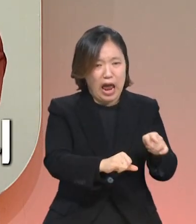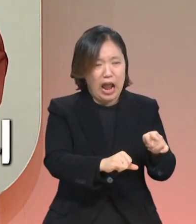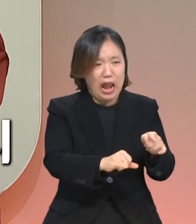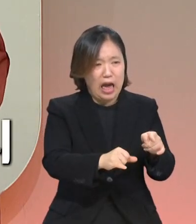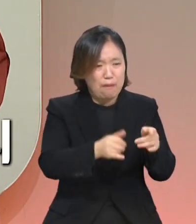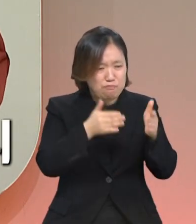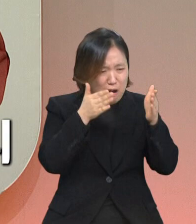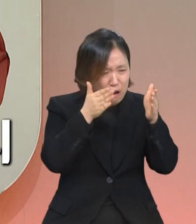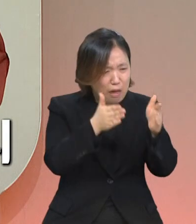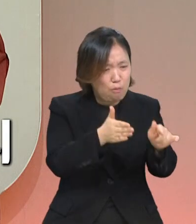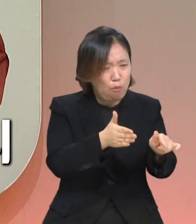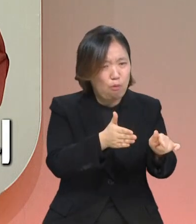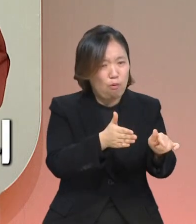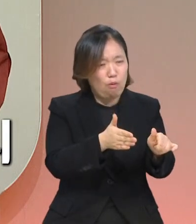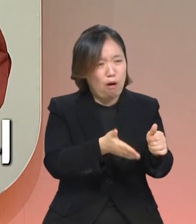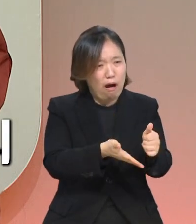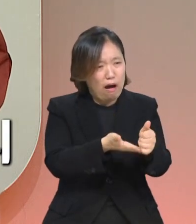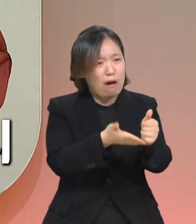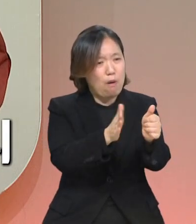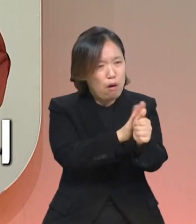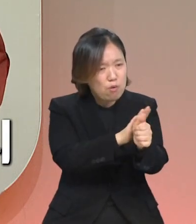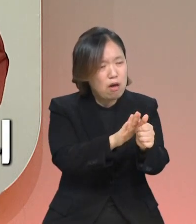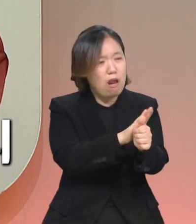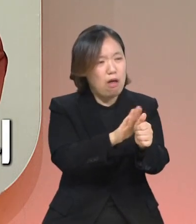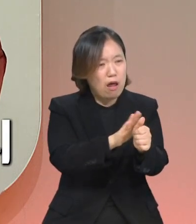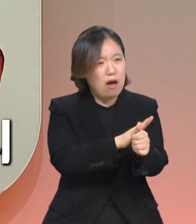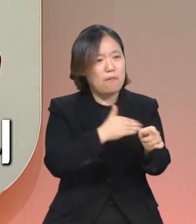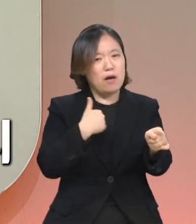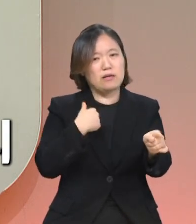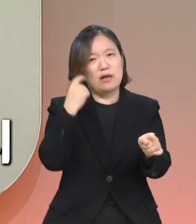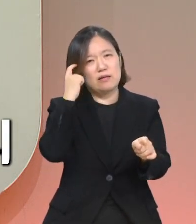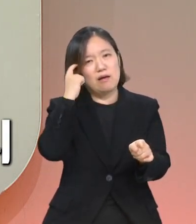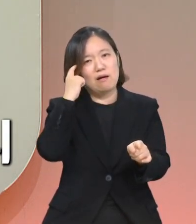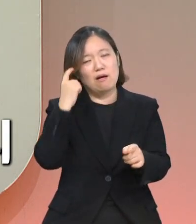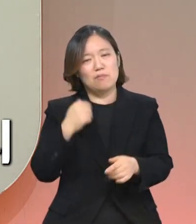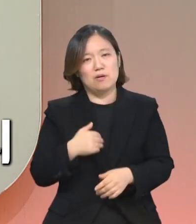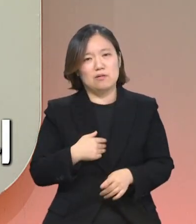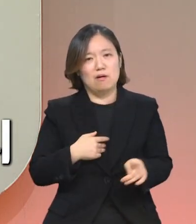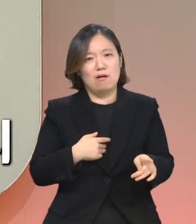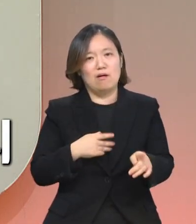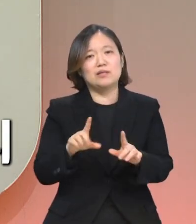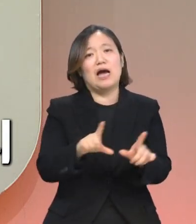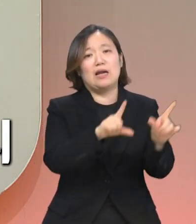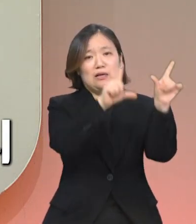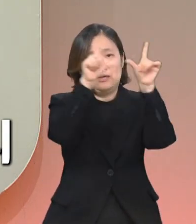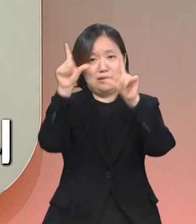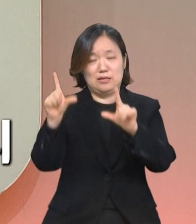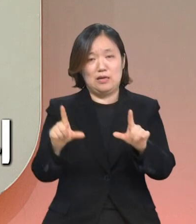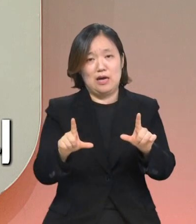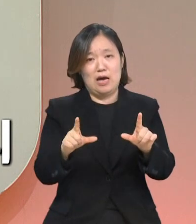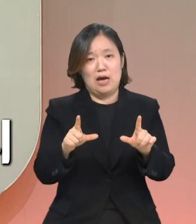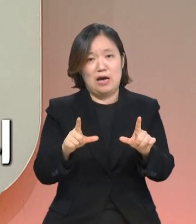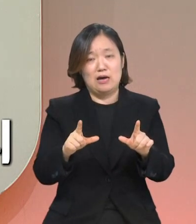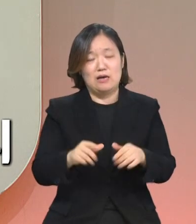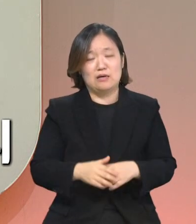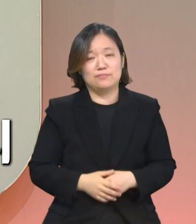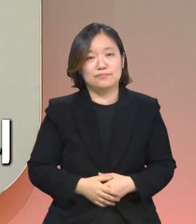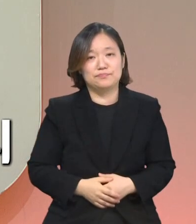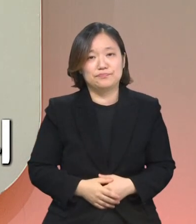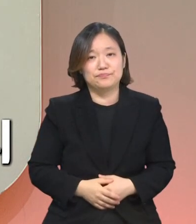그냥 자식만 바라보고 오로지 자식만을 위해서 그렇게 어머니 조강지처인 어머니가 살아오셨답니다